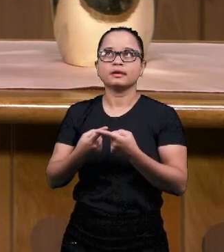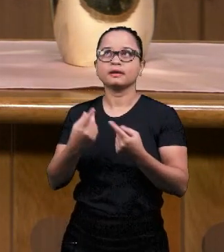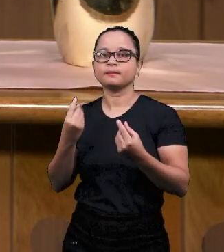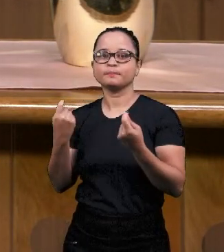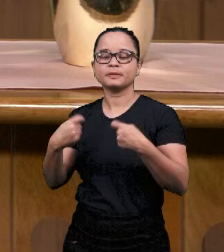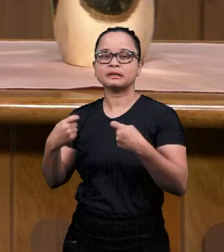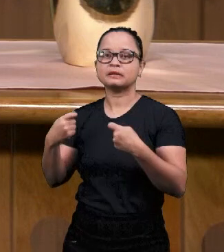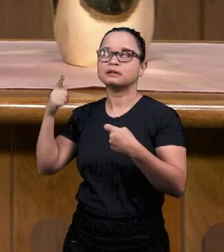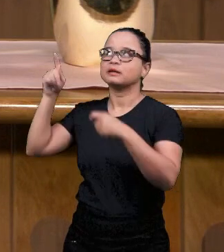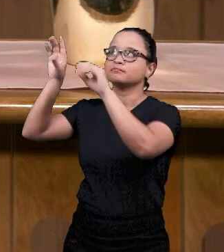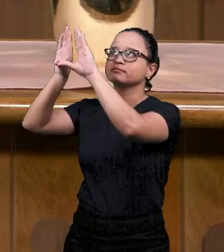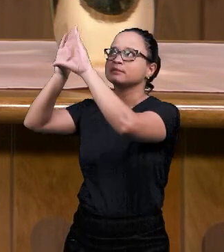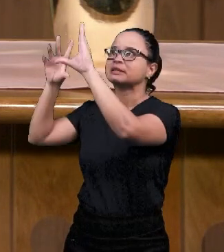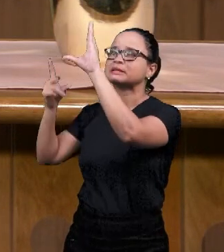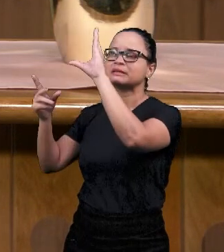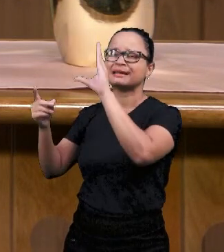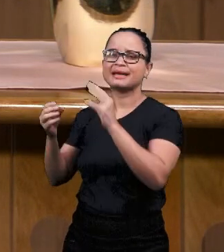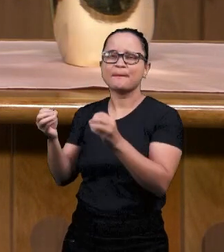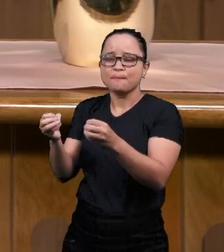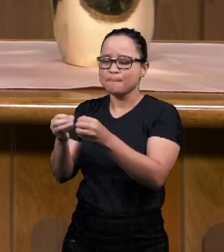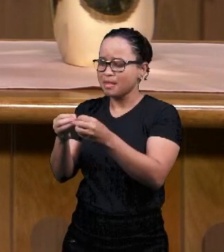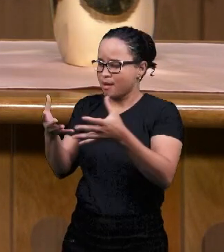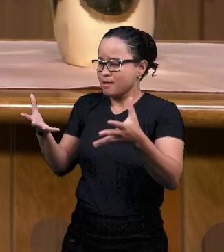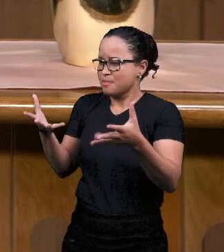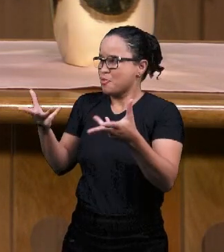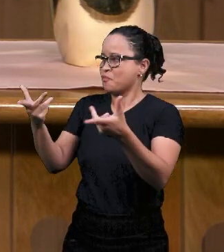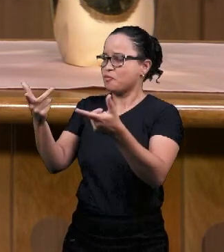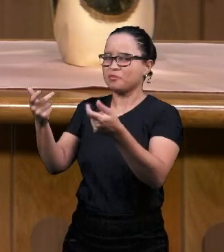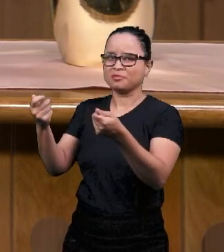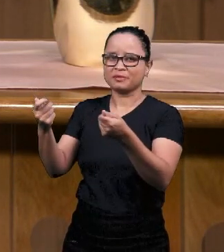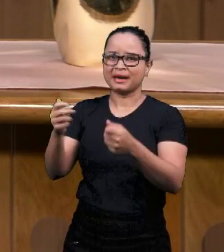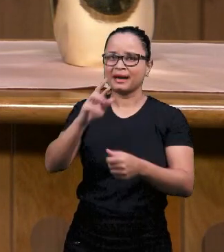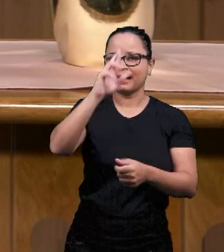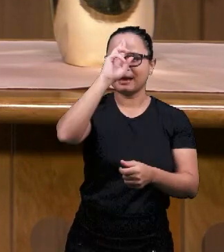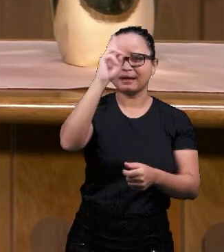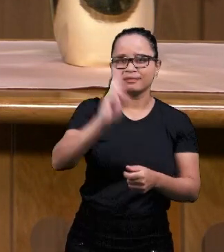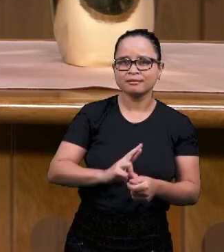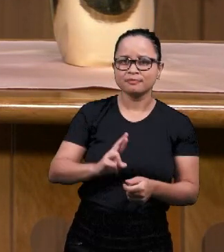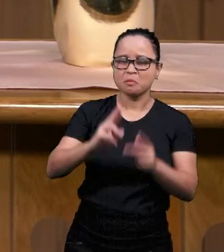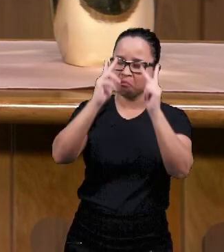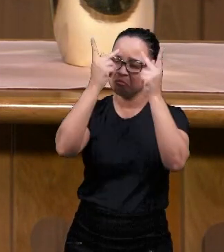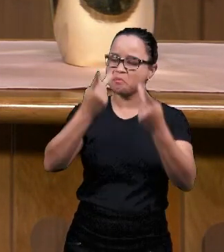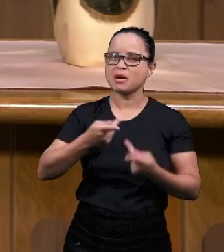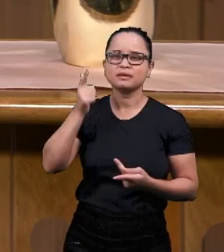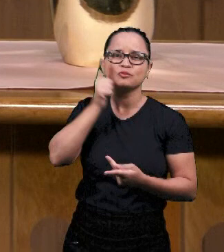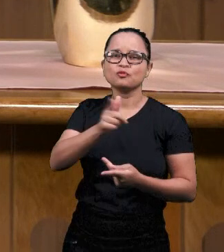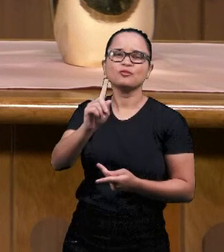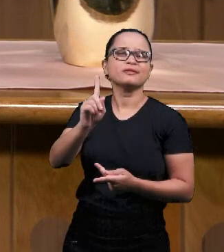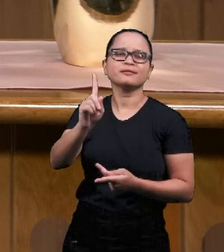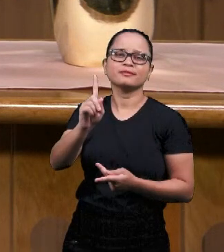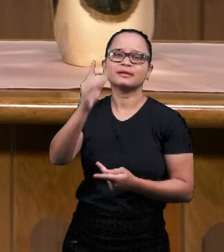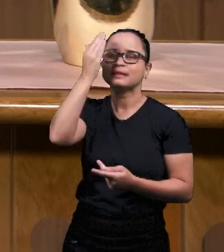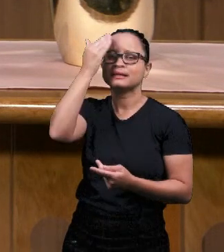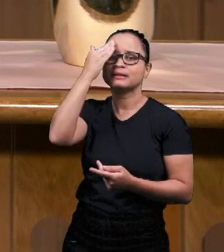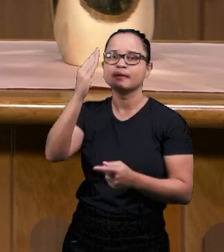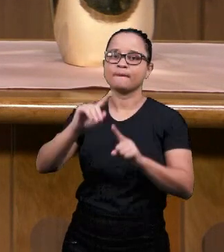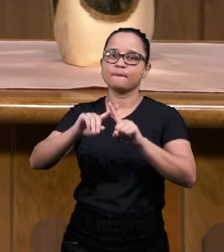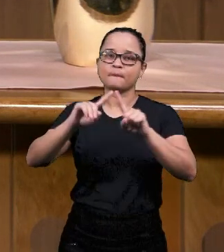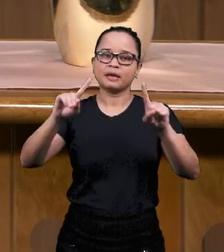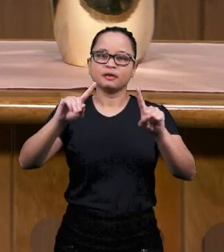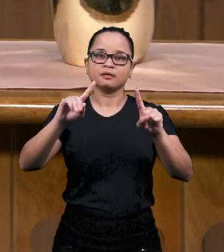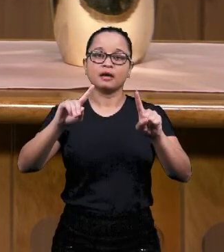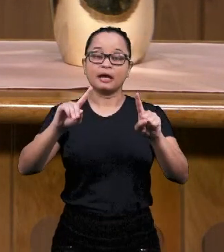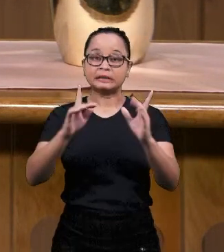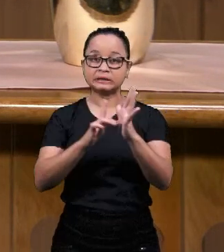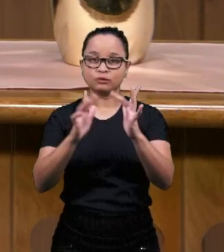Его величественное, чтобы человек мог его разумом понять, осознать. И Иисус использует